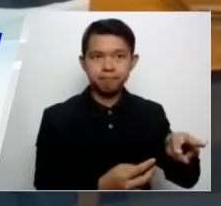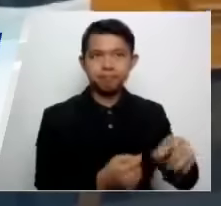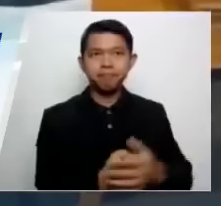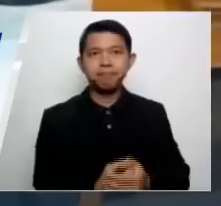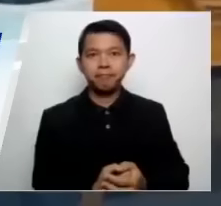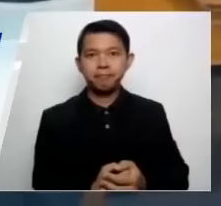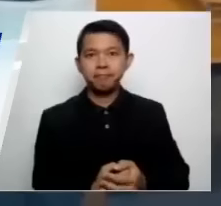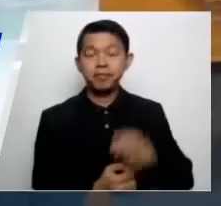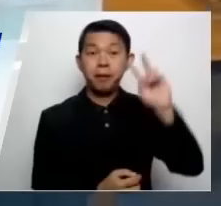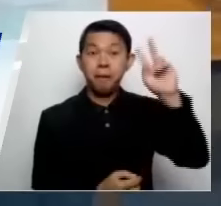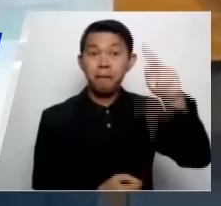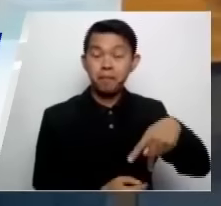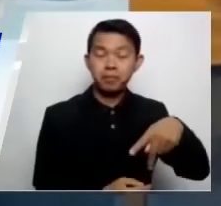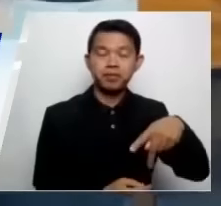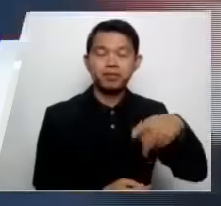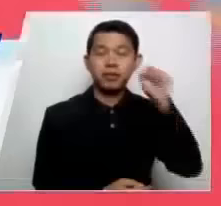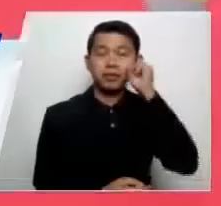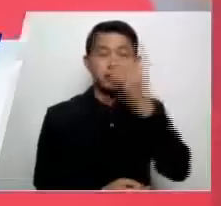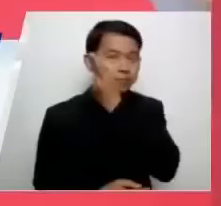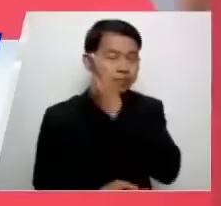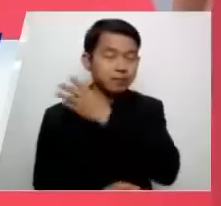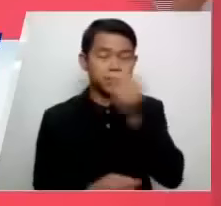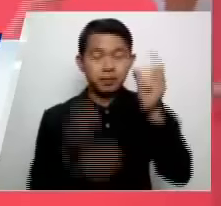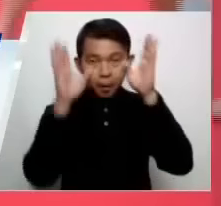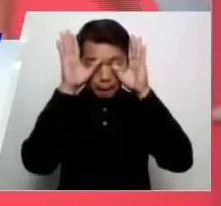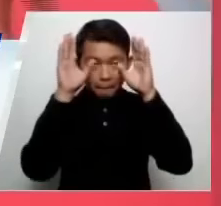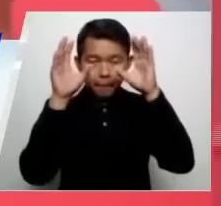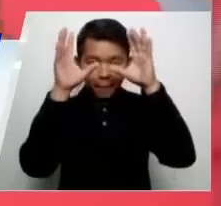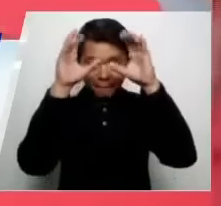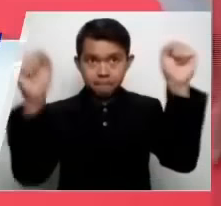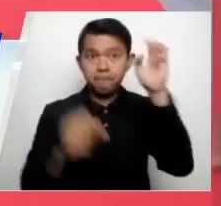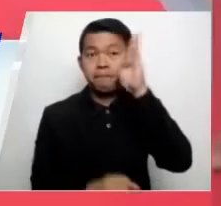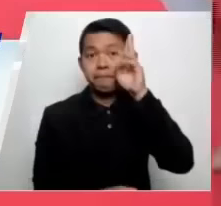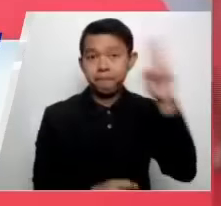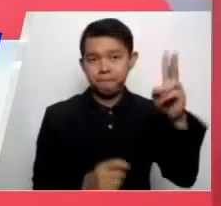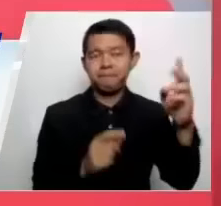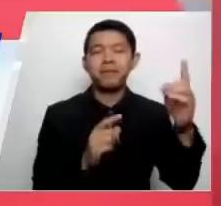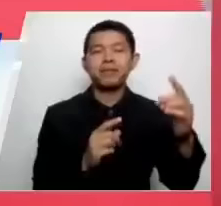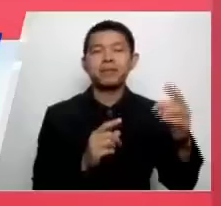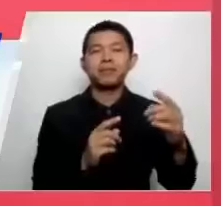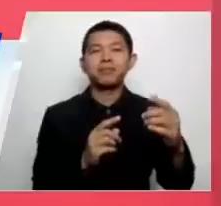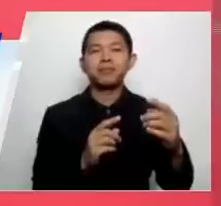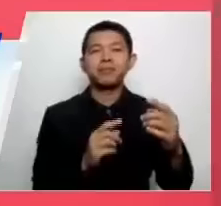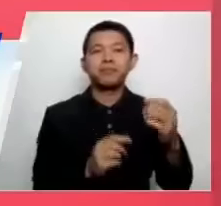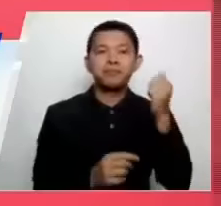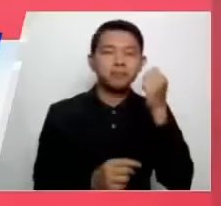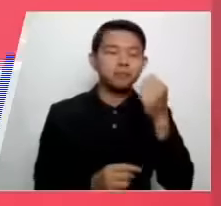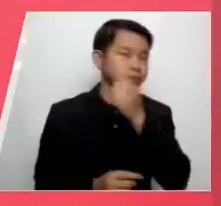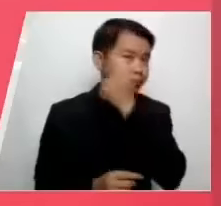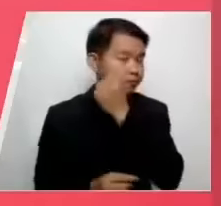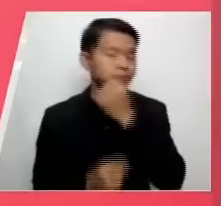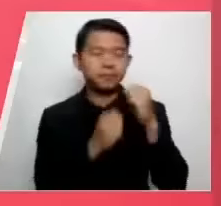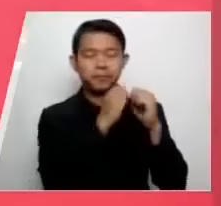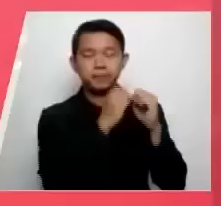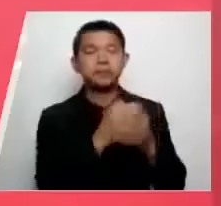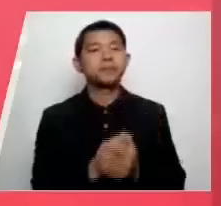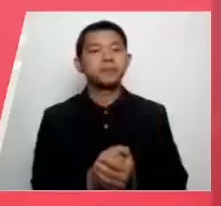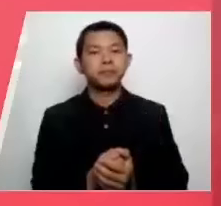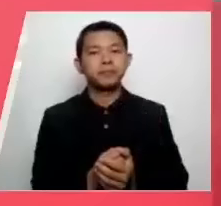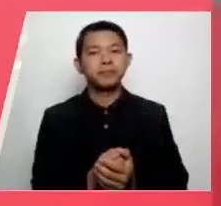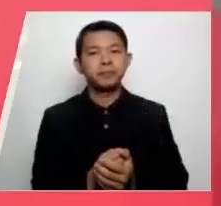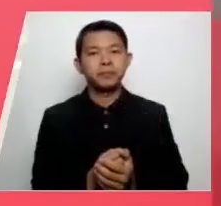at Pangulong Marcos. Itinalagang caretaker ng gobyerno ang bise. Bago umalis, sinagot ni Pangulong Marcos ang mga tanong ng